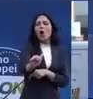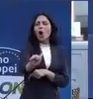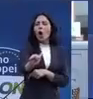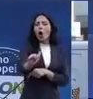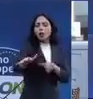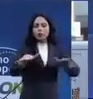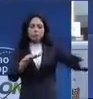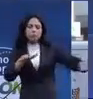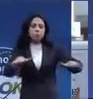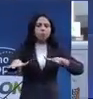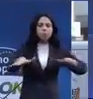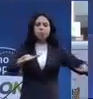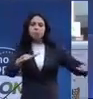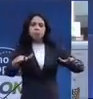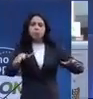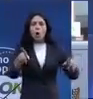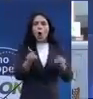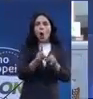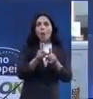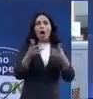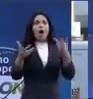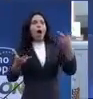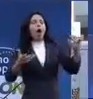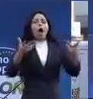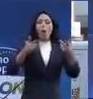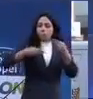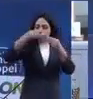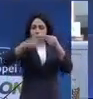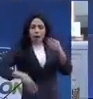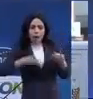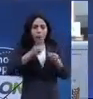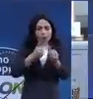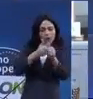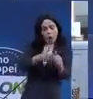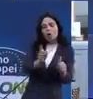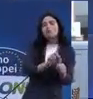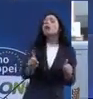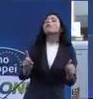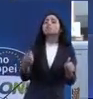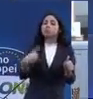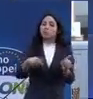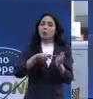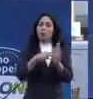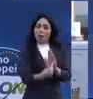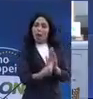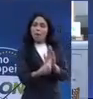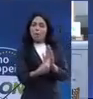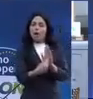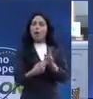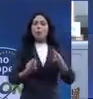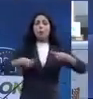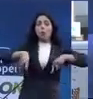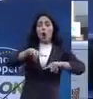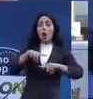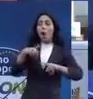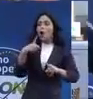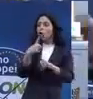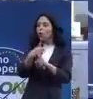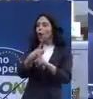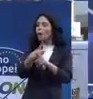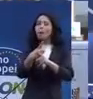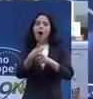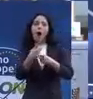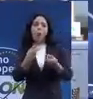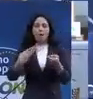di non farsi prendere e perdere dalla politica di non far si tentare